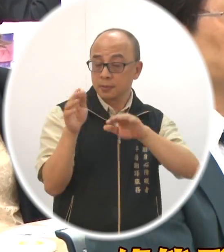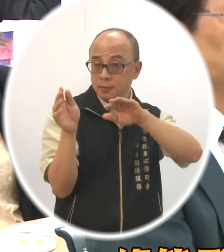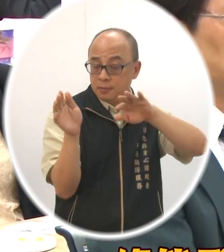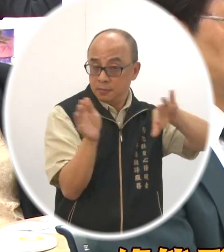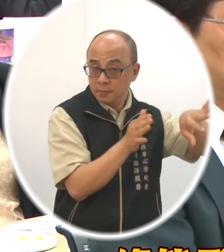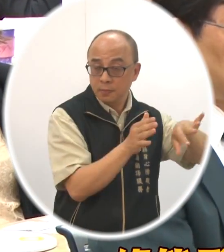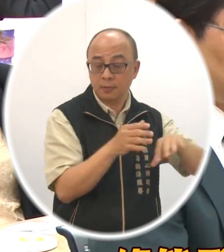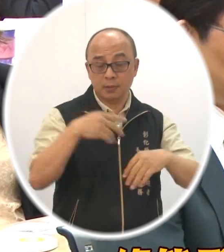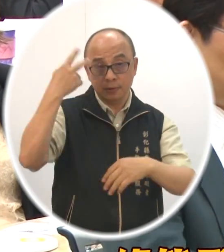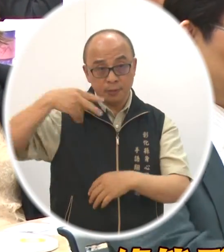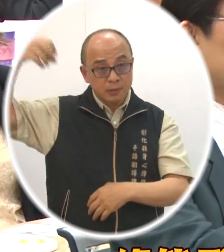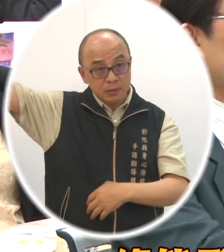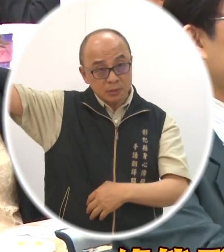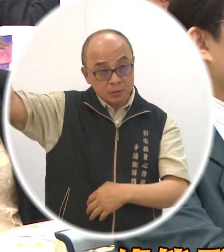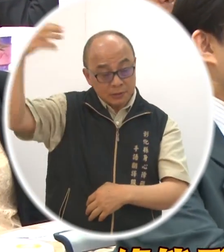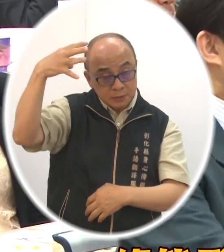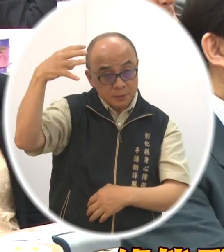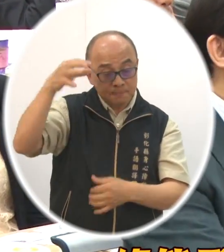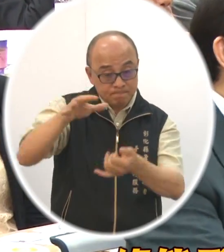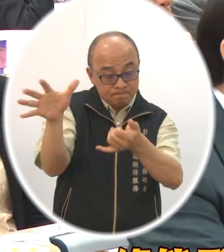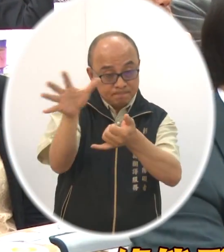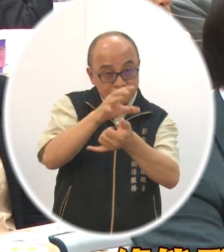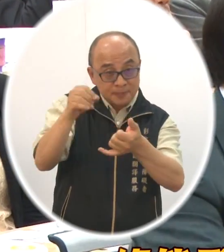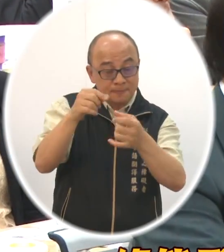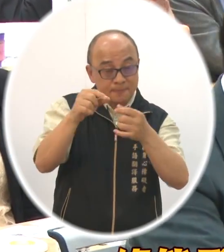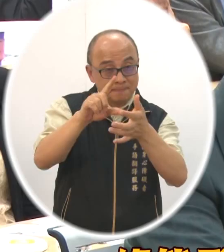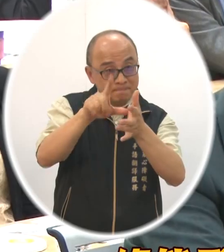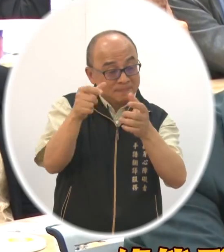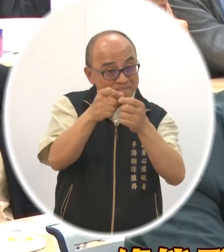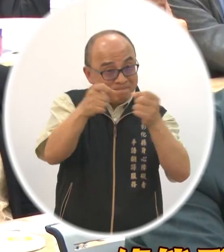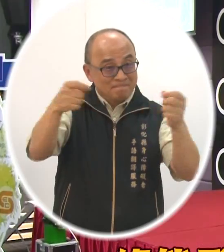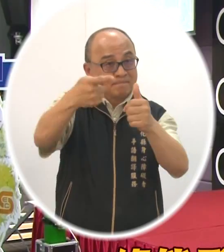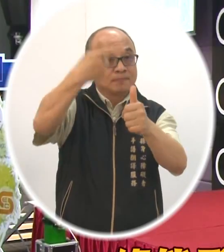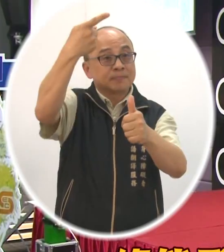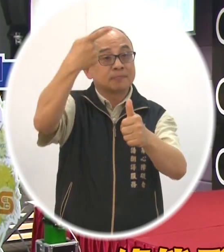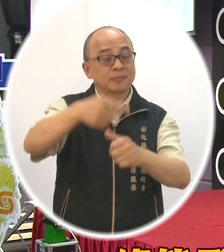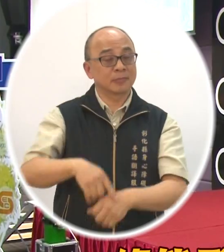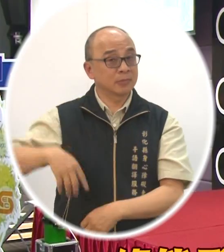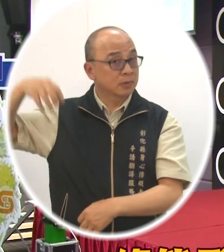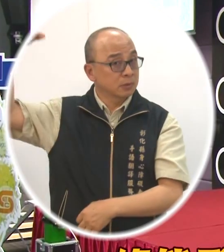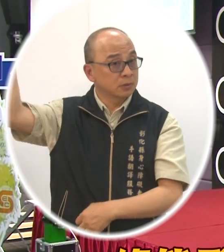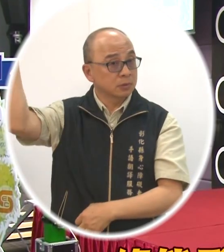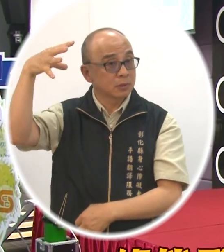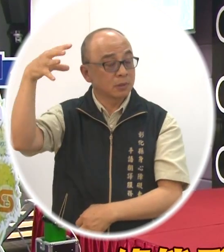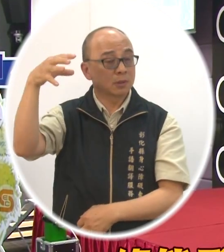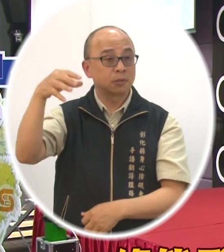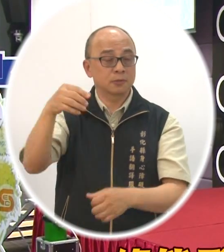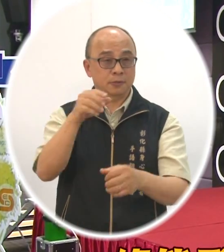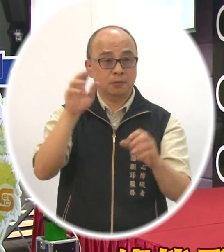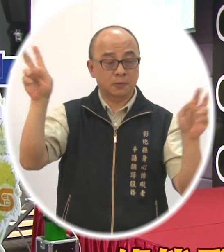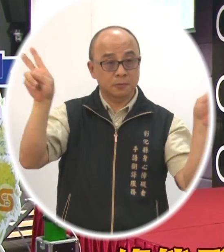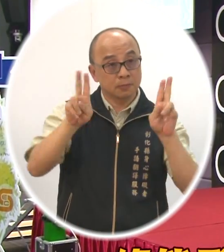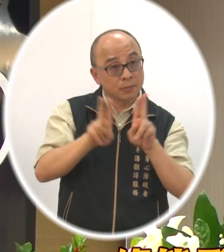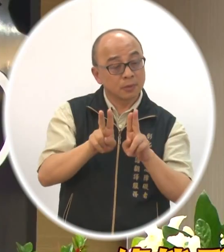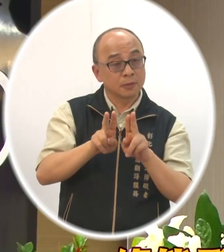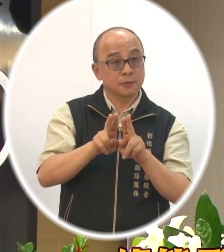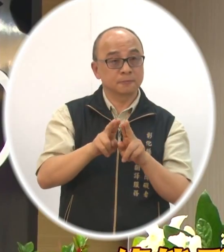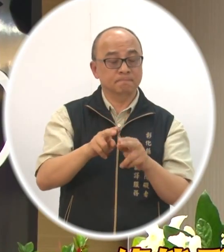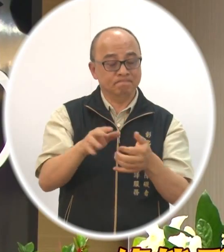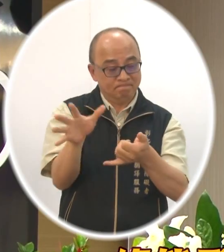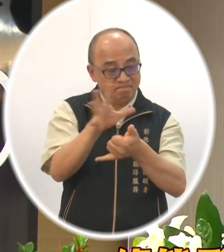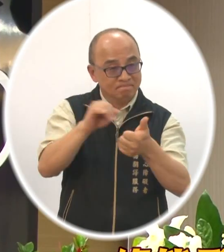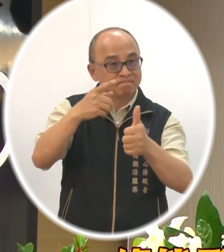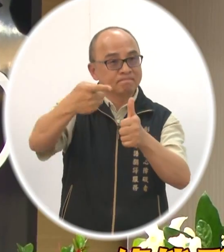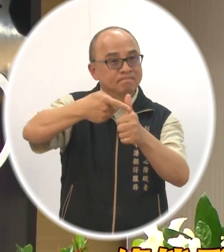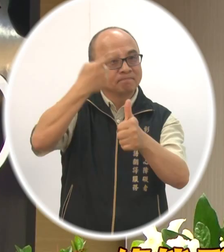县的日照也是全国最长的，那我们太阳能发电的效率也是全国最佳的，所